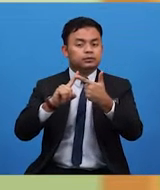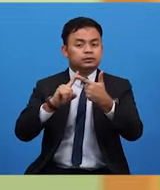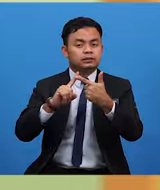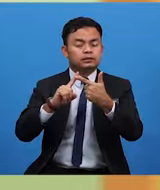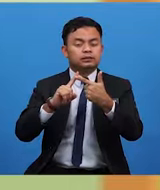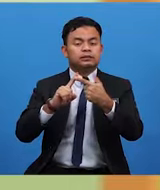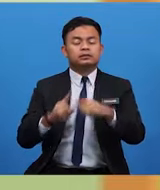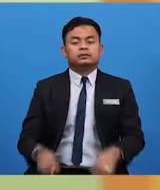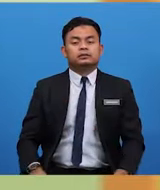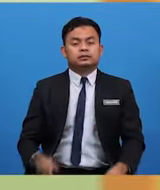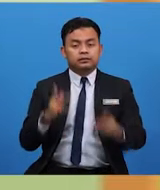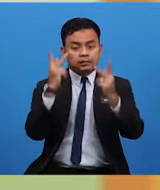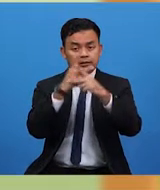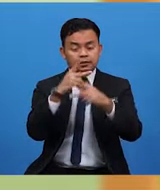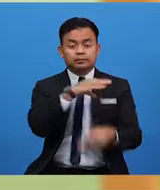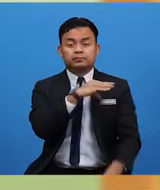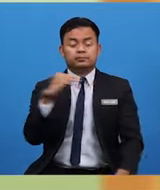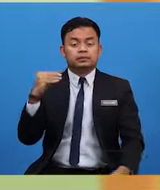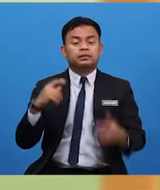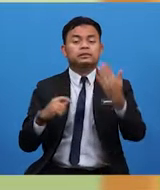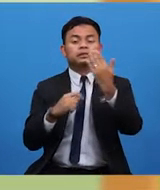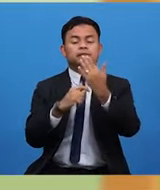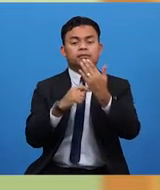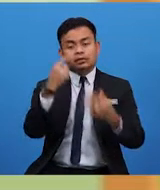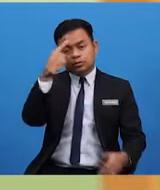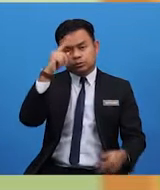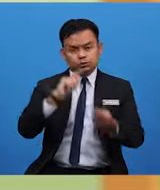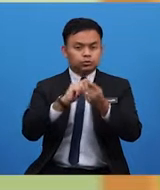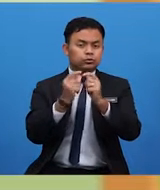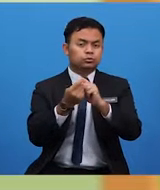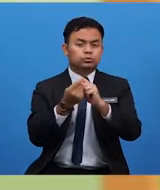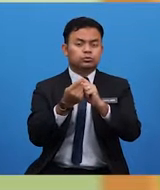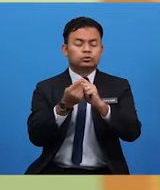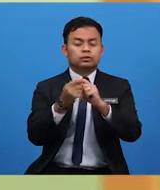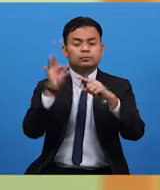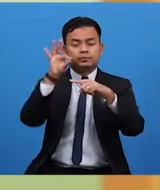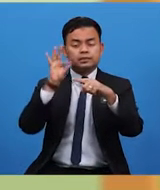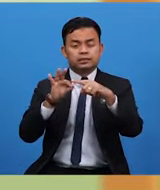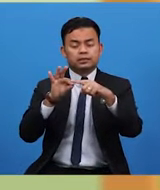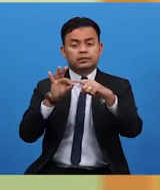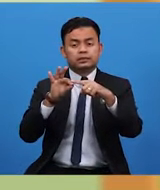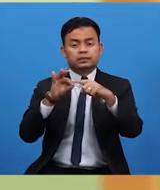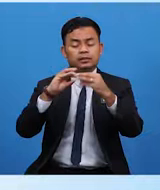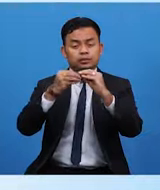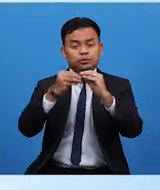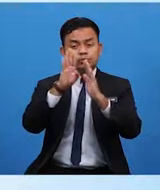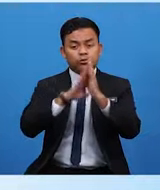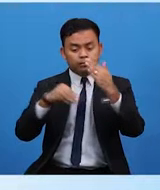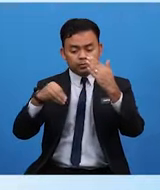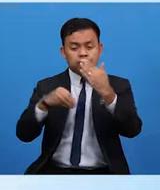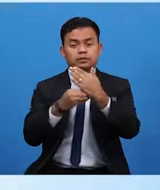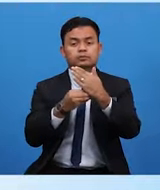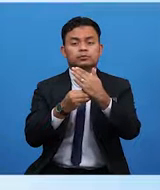dan tambah untuk menukar semua bercampur kepada pecahan tak wajar